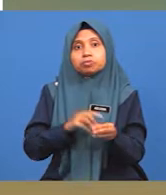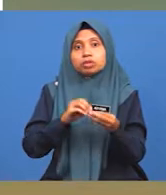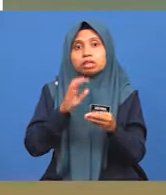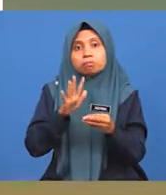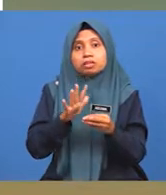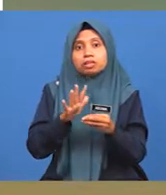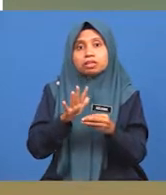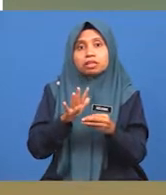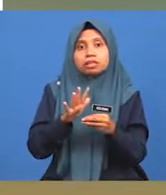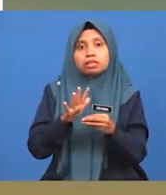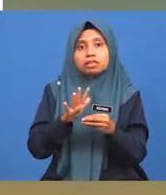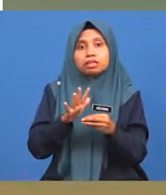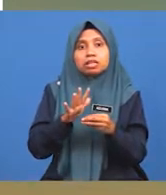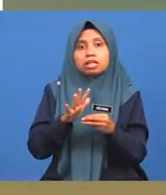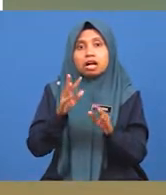Kelima,